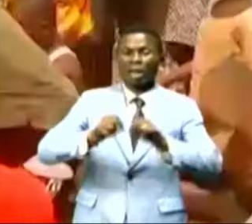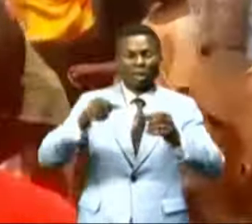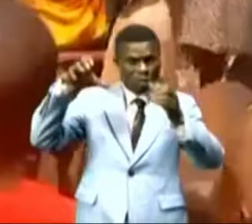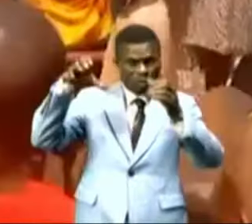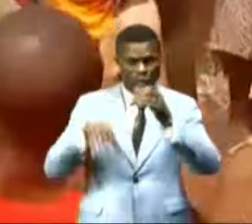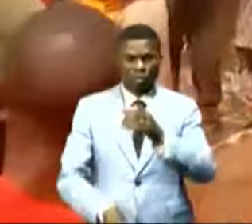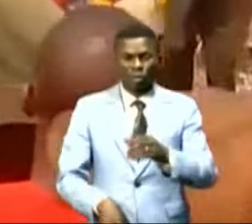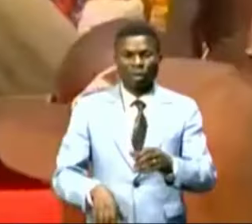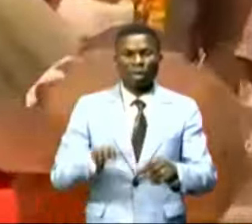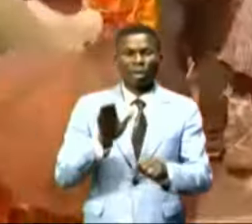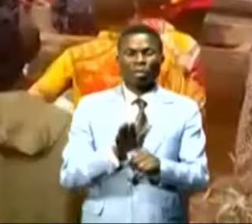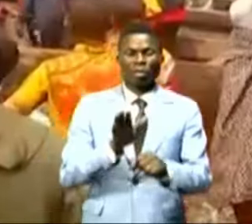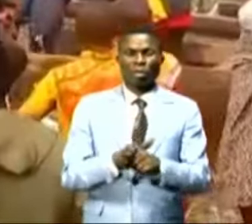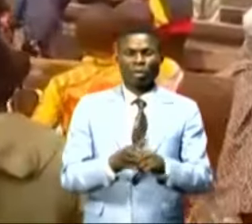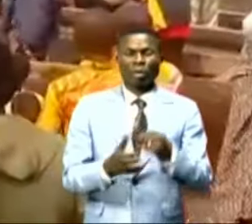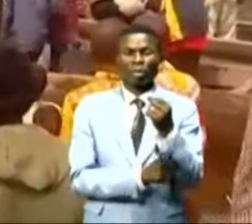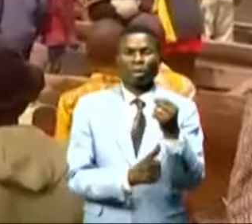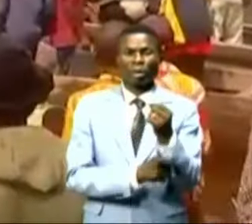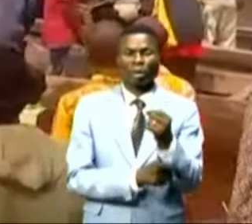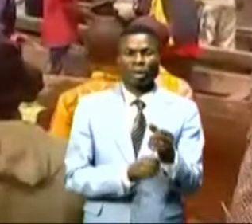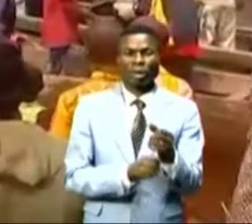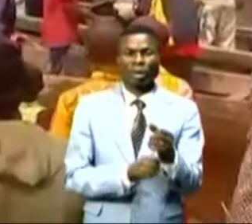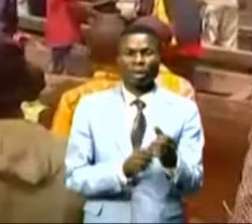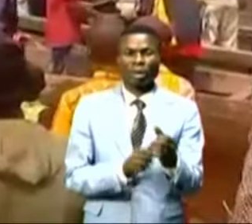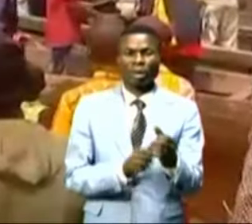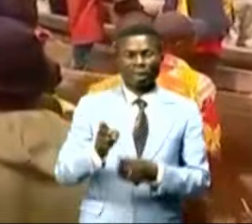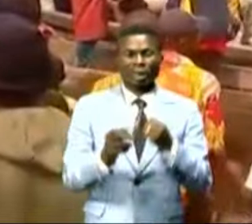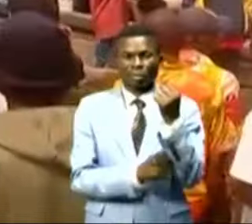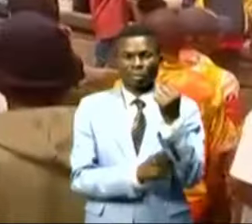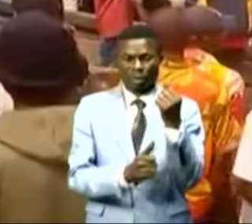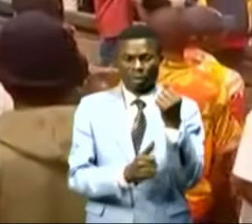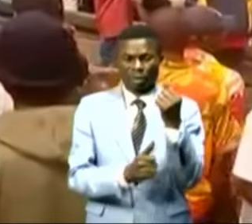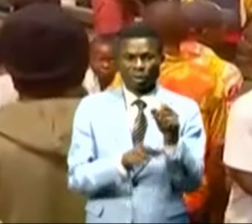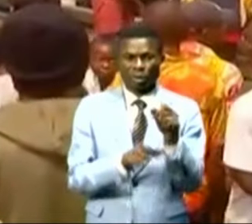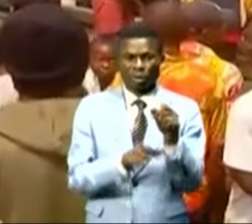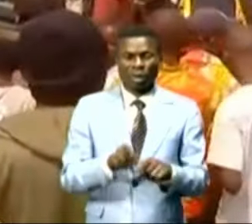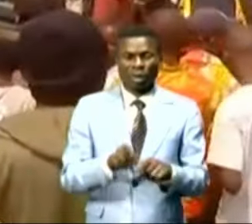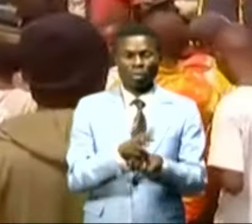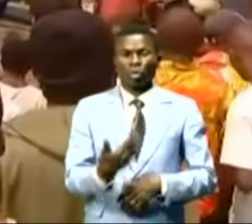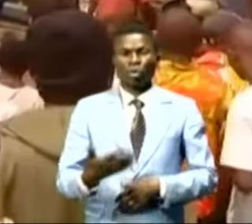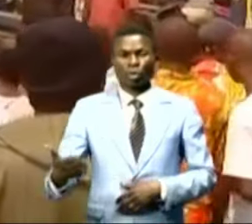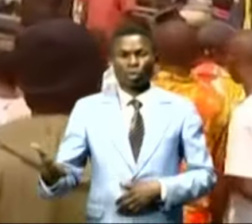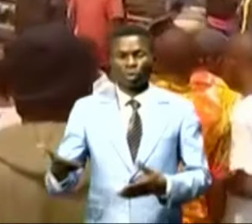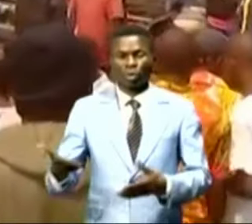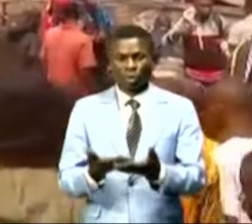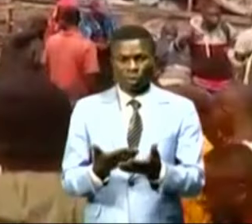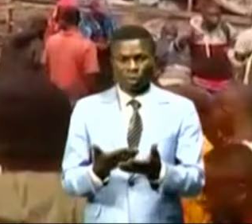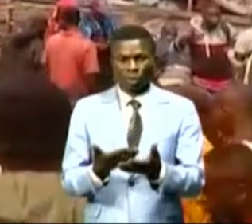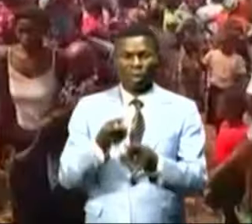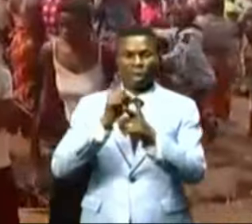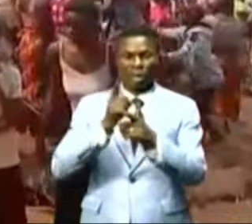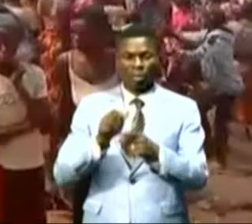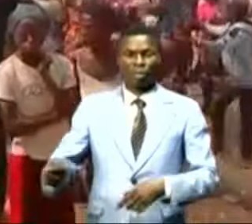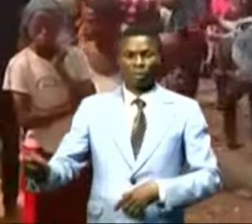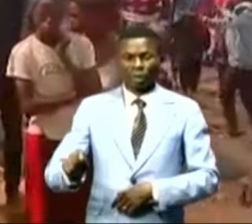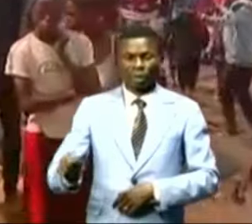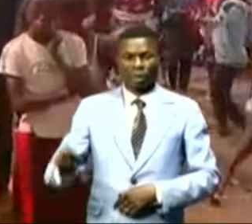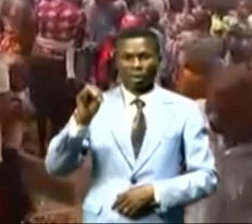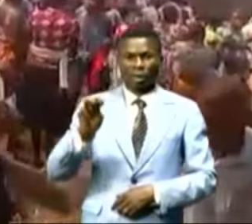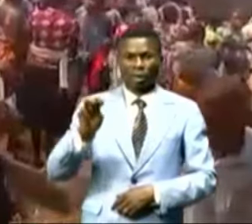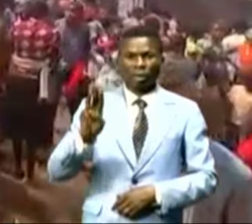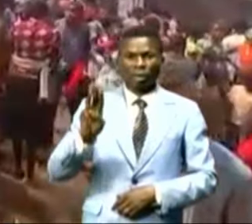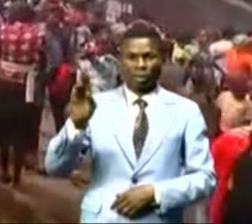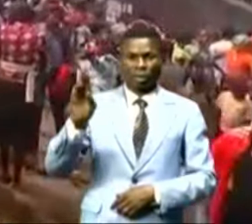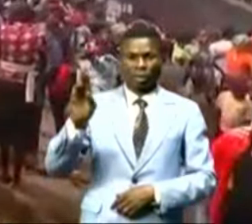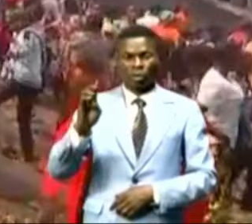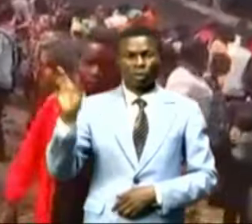surchargée avec à son bord plus de 200 passagers et plusieurs marchandises en provenance du territoire de Mouchi pour